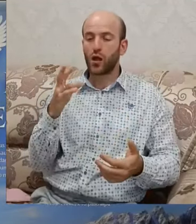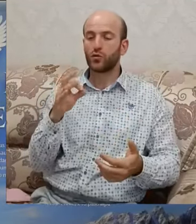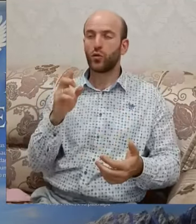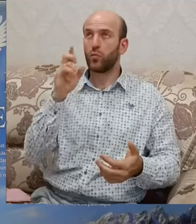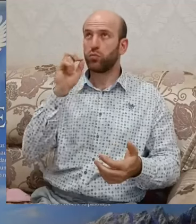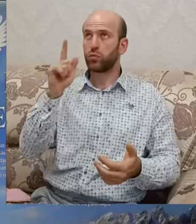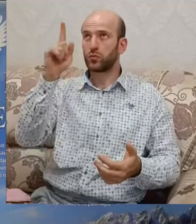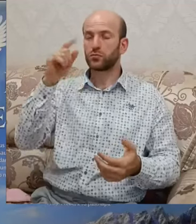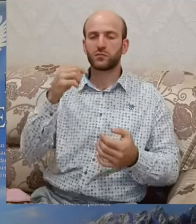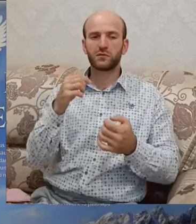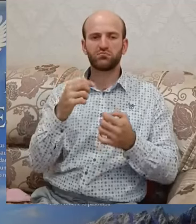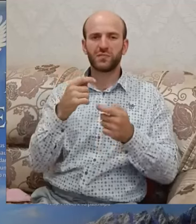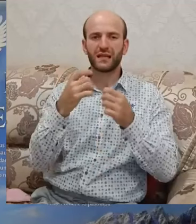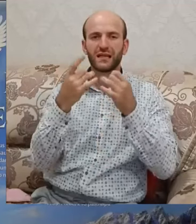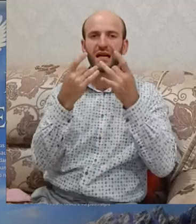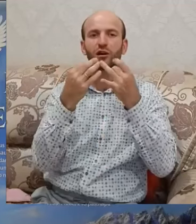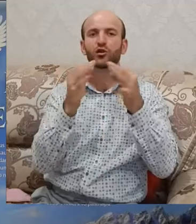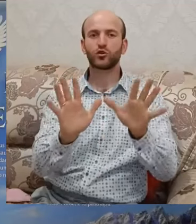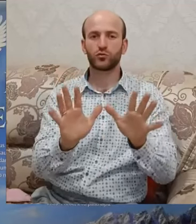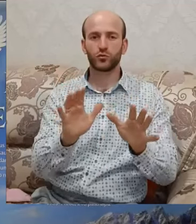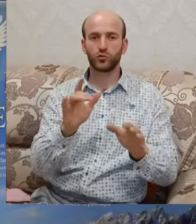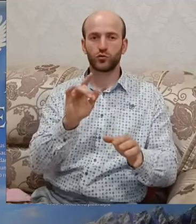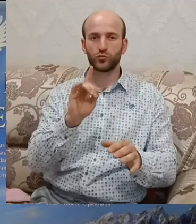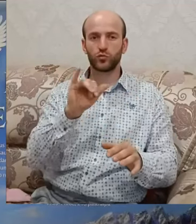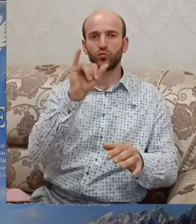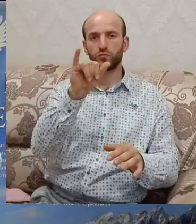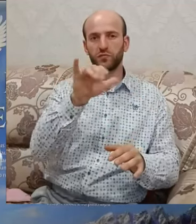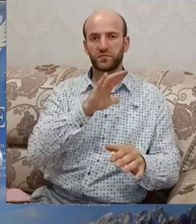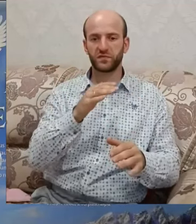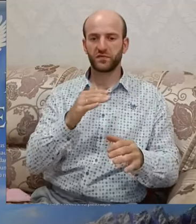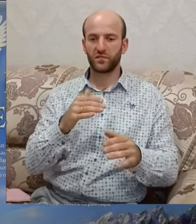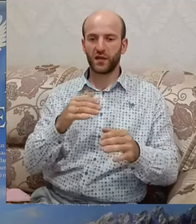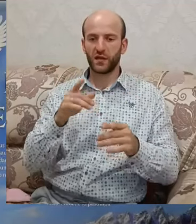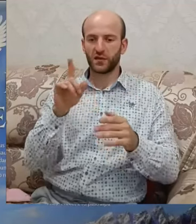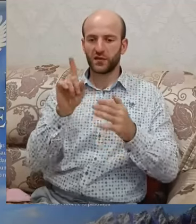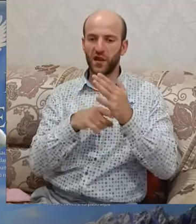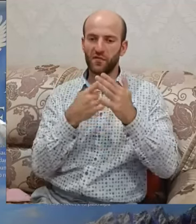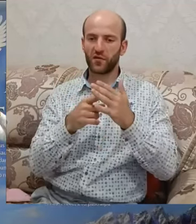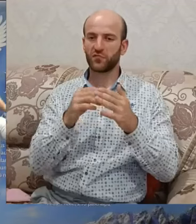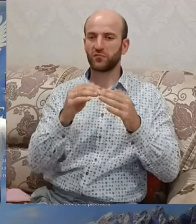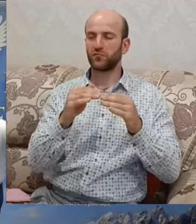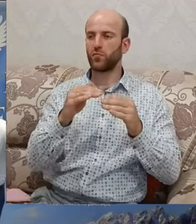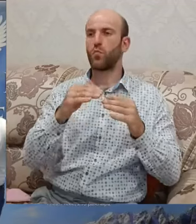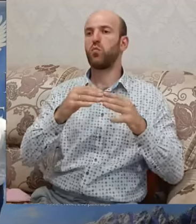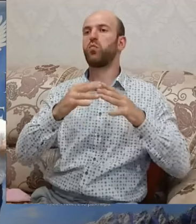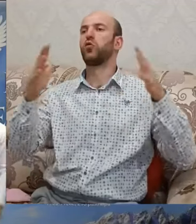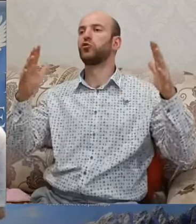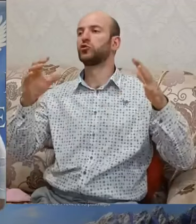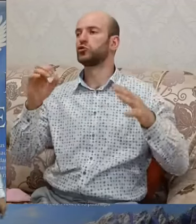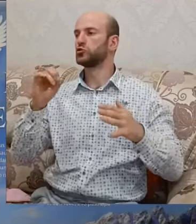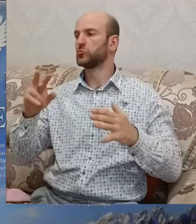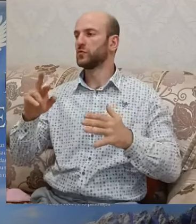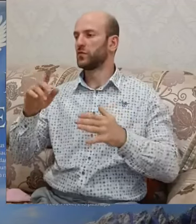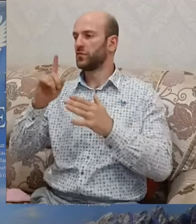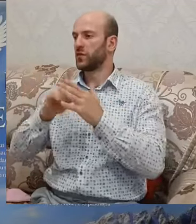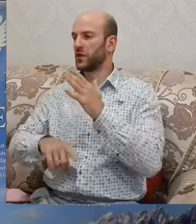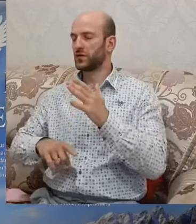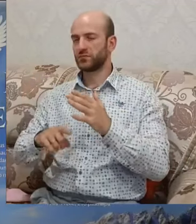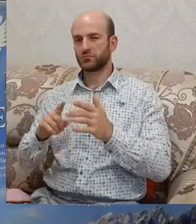верх неверию. Amen. Amen. Tas žodis, kurį jisai siunčia, jis jau nugalėjo